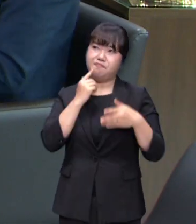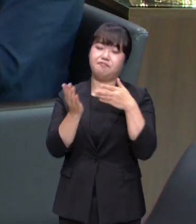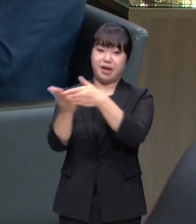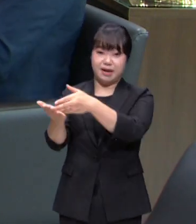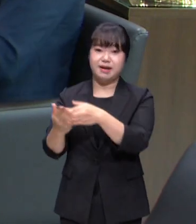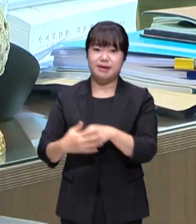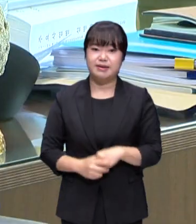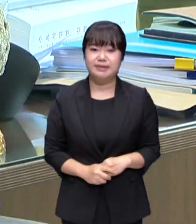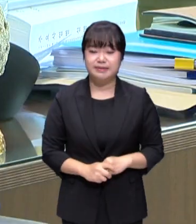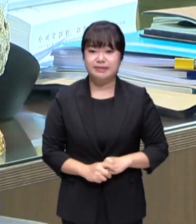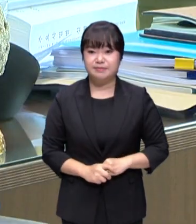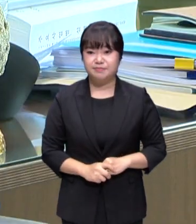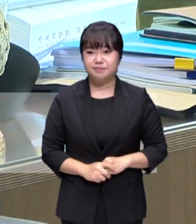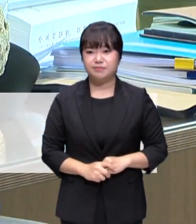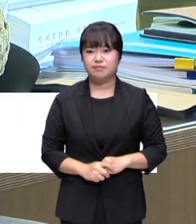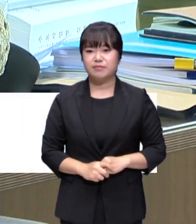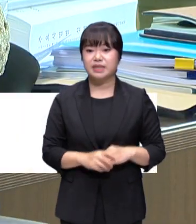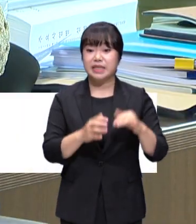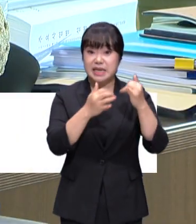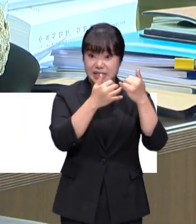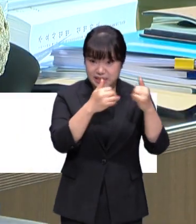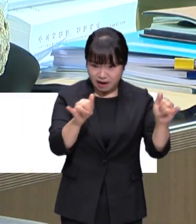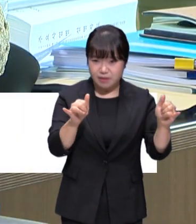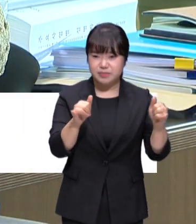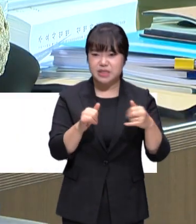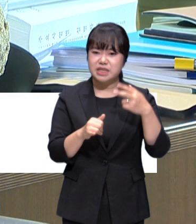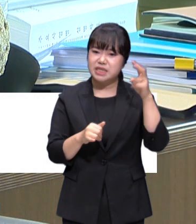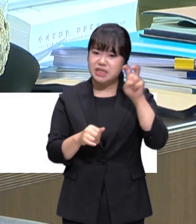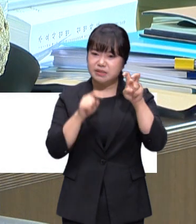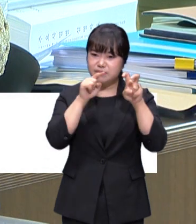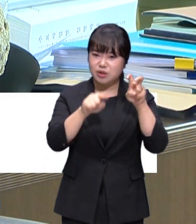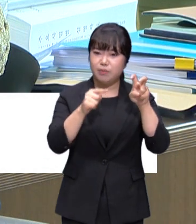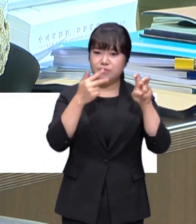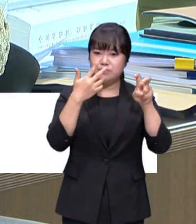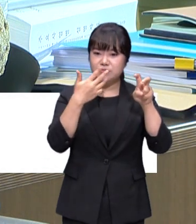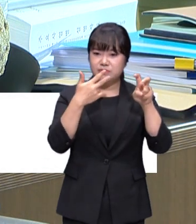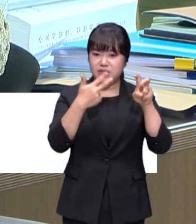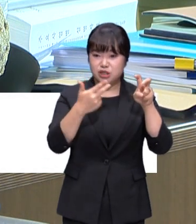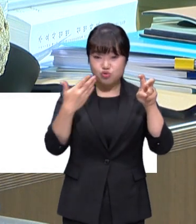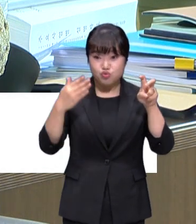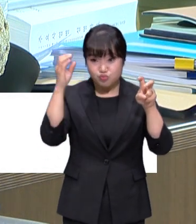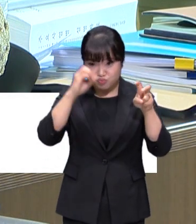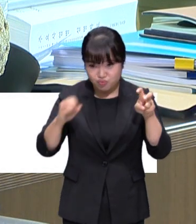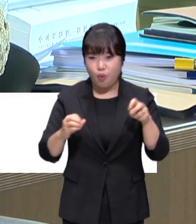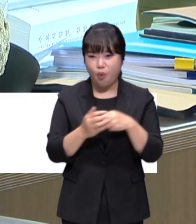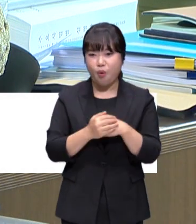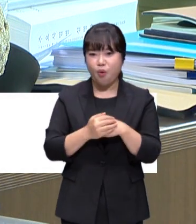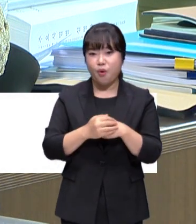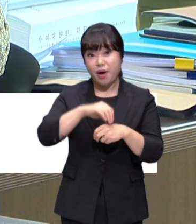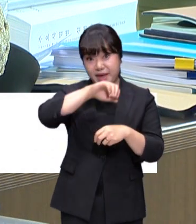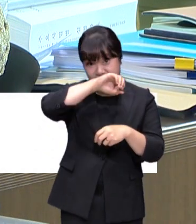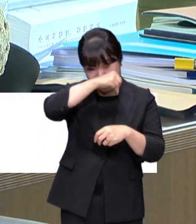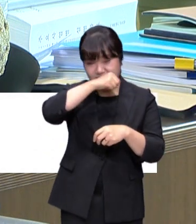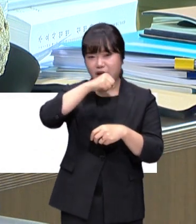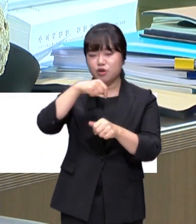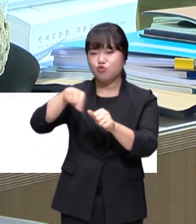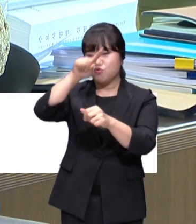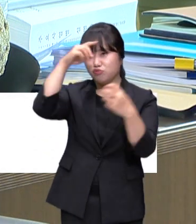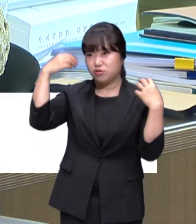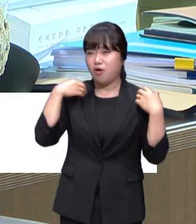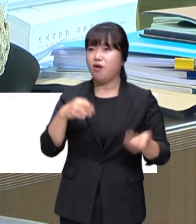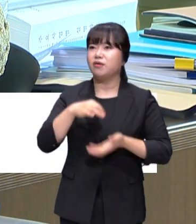주문했습니다. 국민들께서 20.79%의 내국세를 교육청에 넘겨주는 것은 아이들을